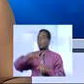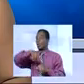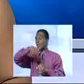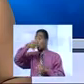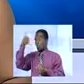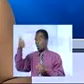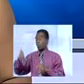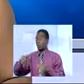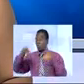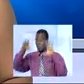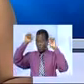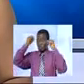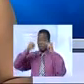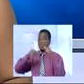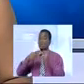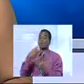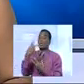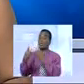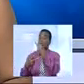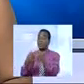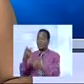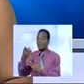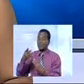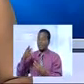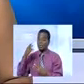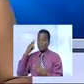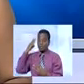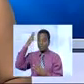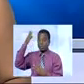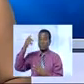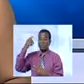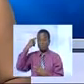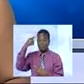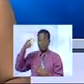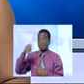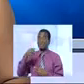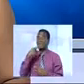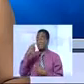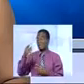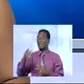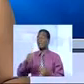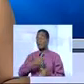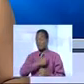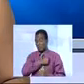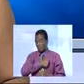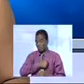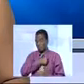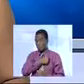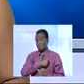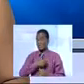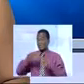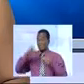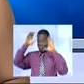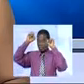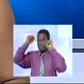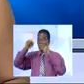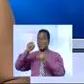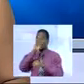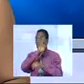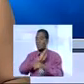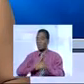lui rendront visite pour lui manifester la solidarité africaine. Il s'agit des présidents du